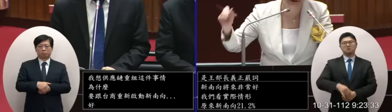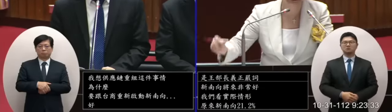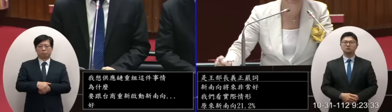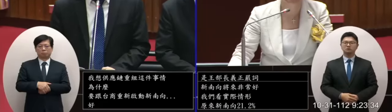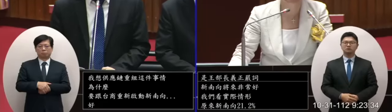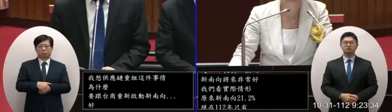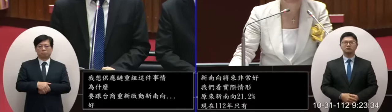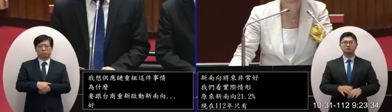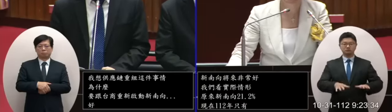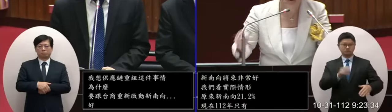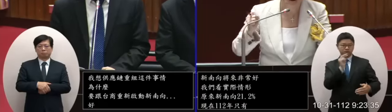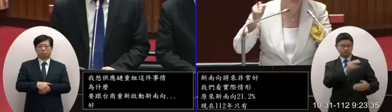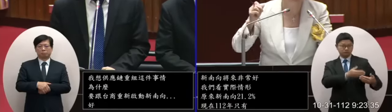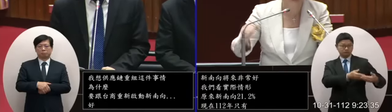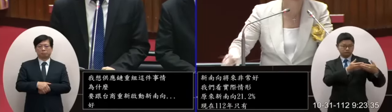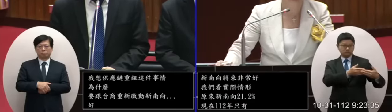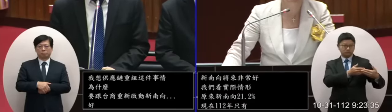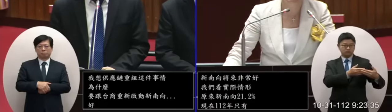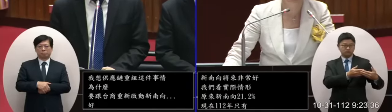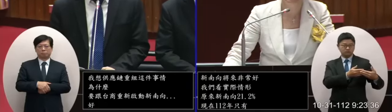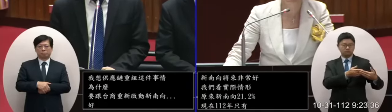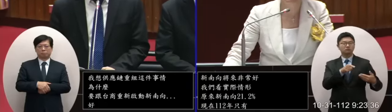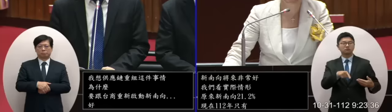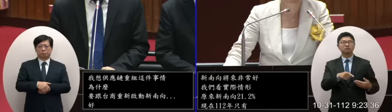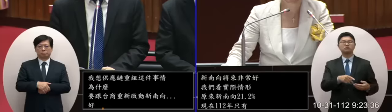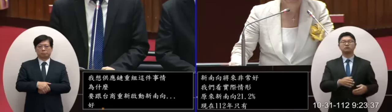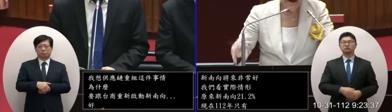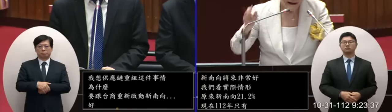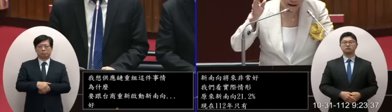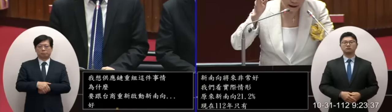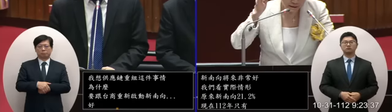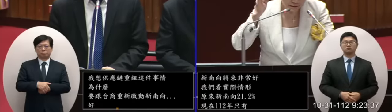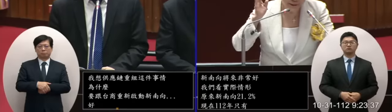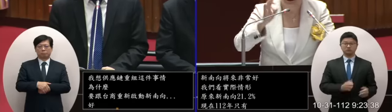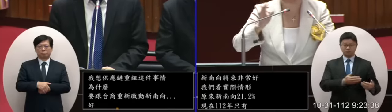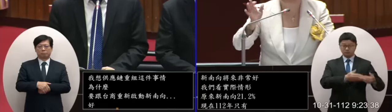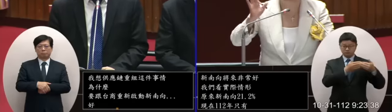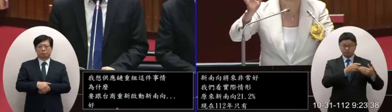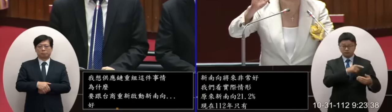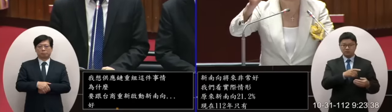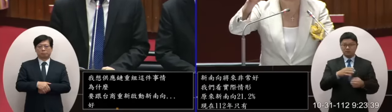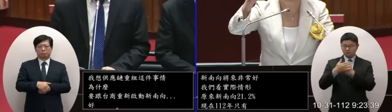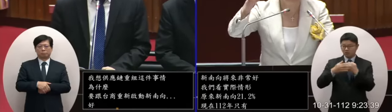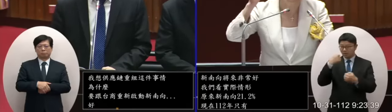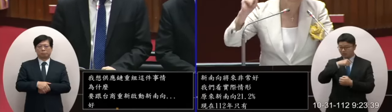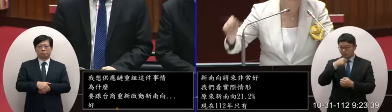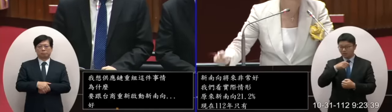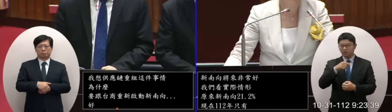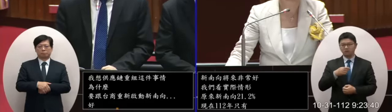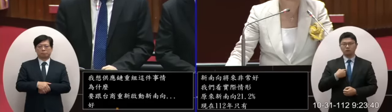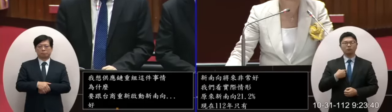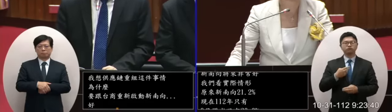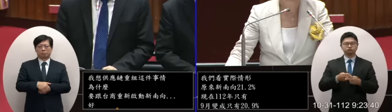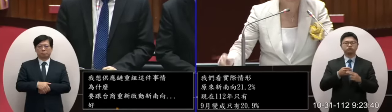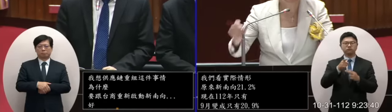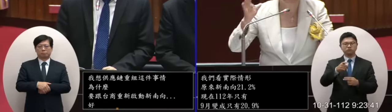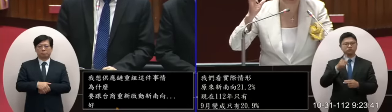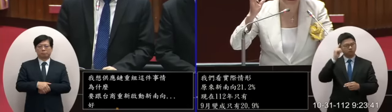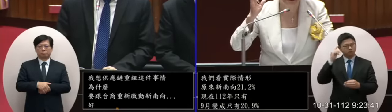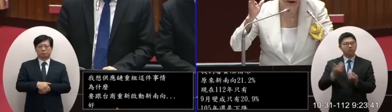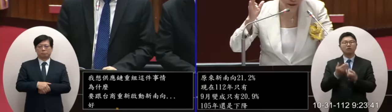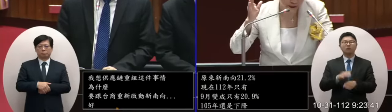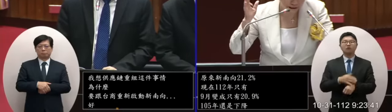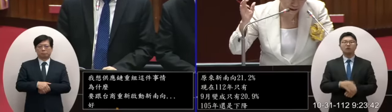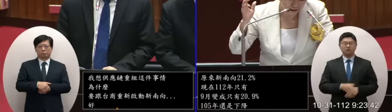我们看一下中国大陆，因为你是抗中保台嘛，对不对？你的保台，我相信没有任何人有意见呐。那你